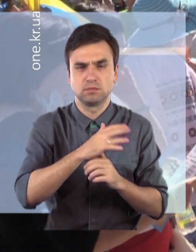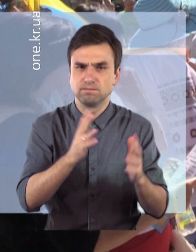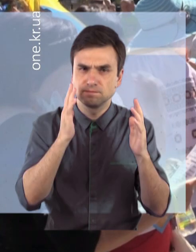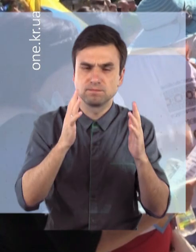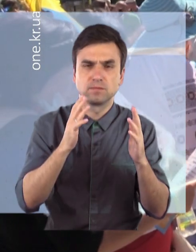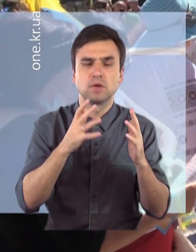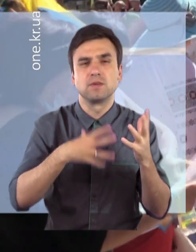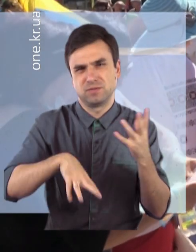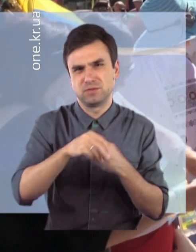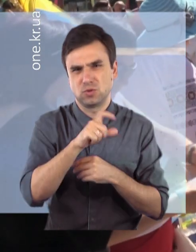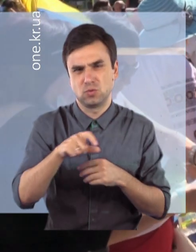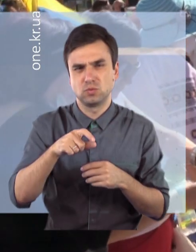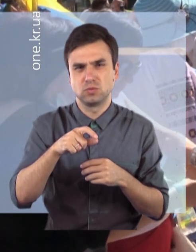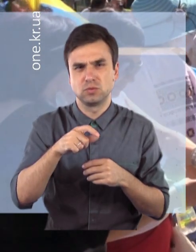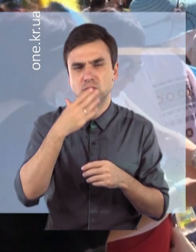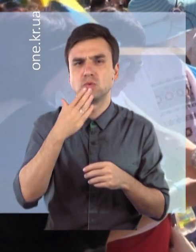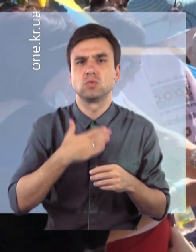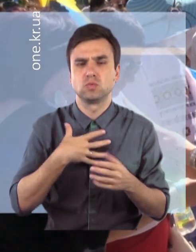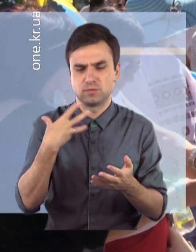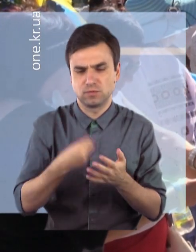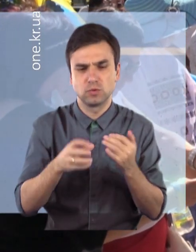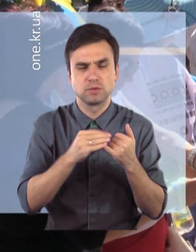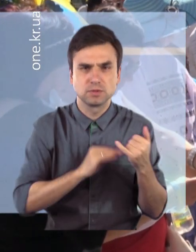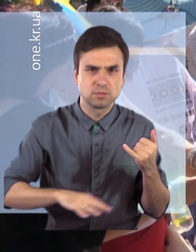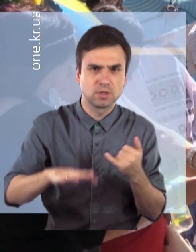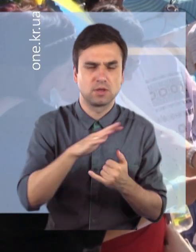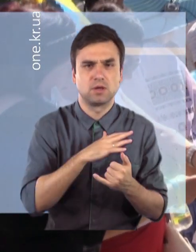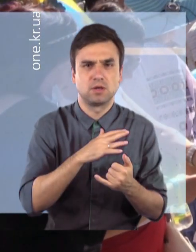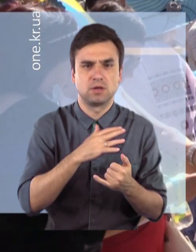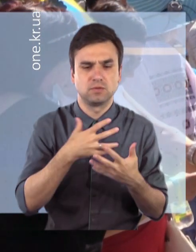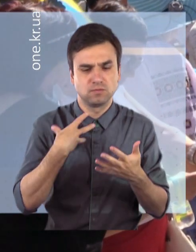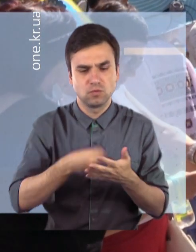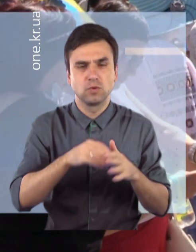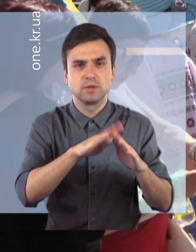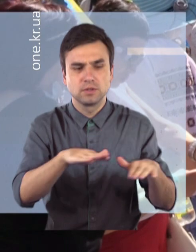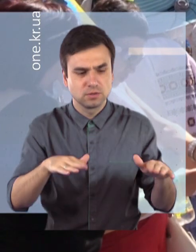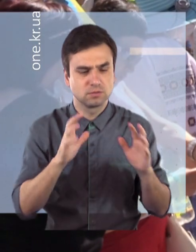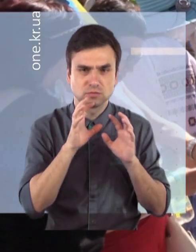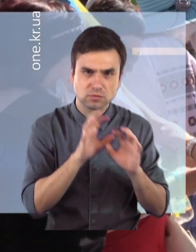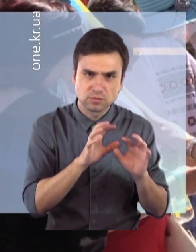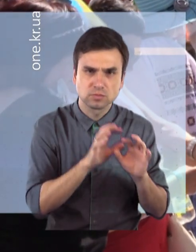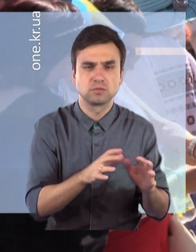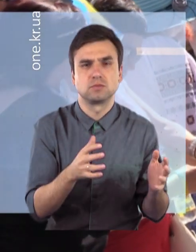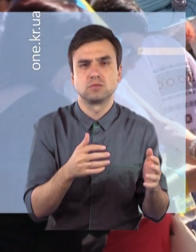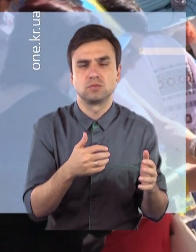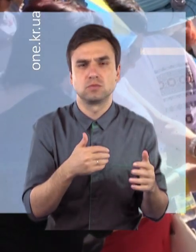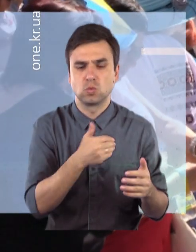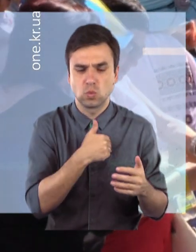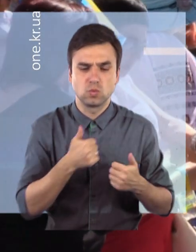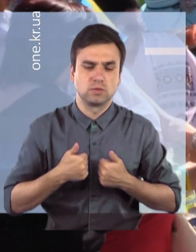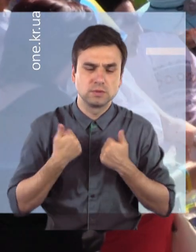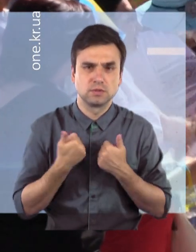землю, хто має дітей, онуків і сподівається, намагається зробити, щоб їхнє життя